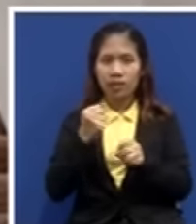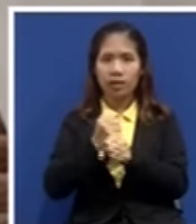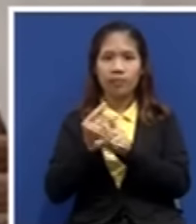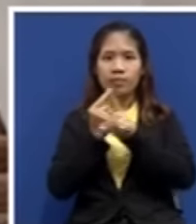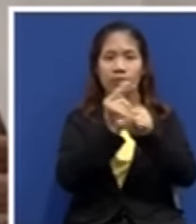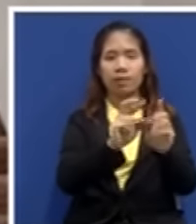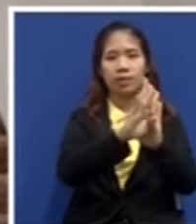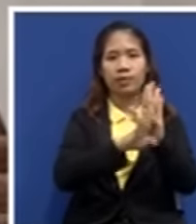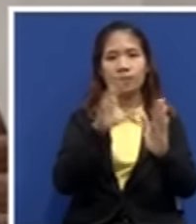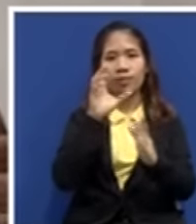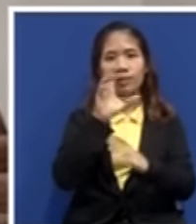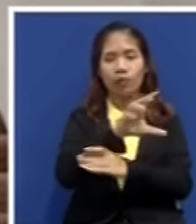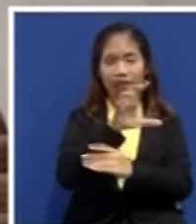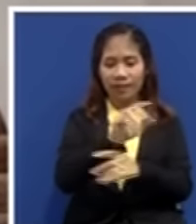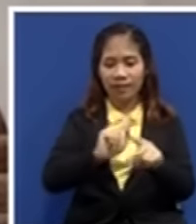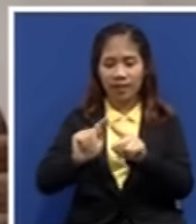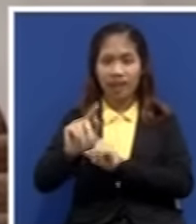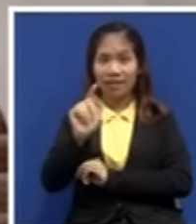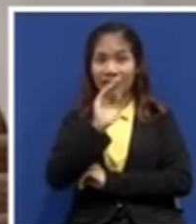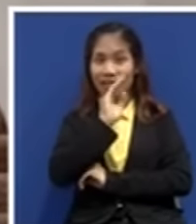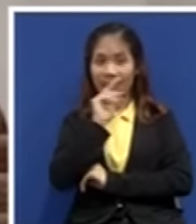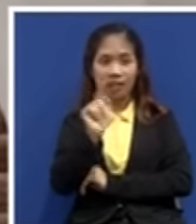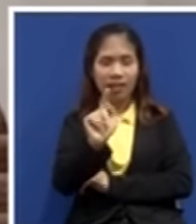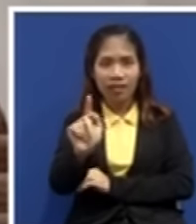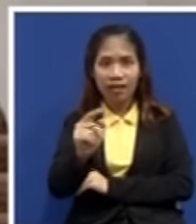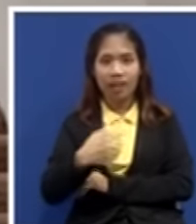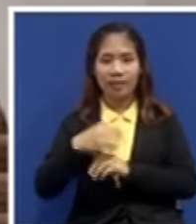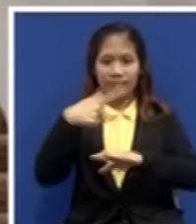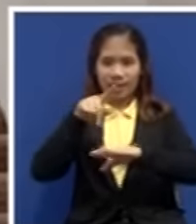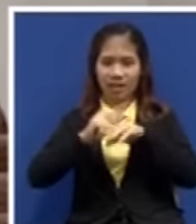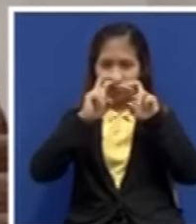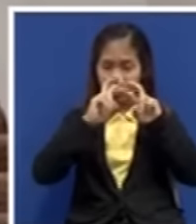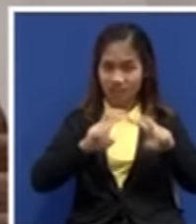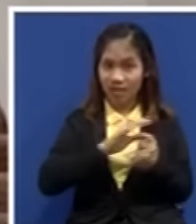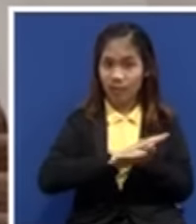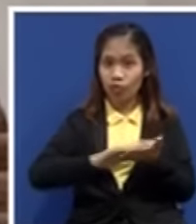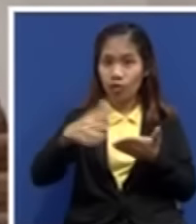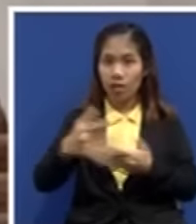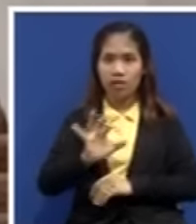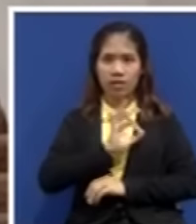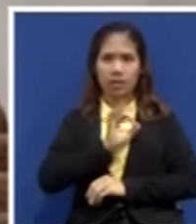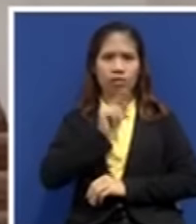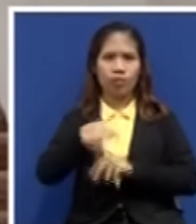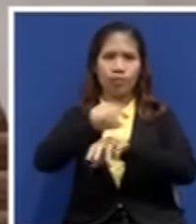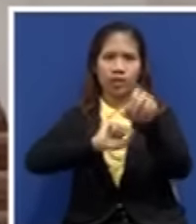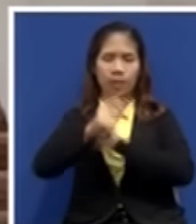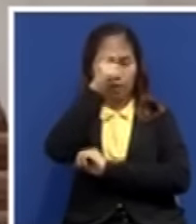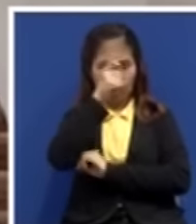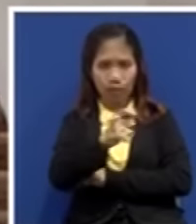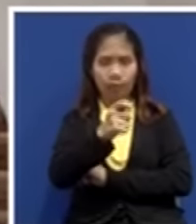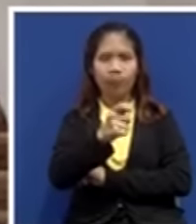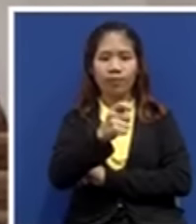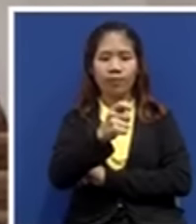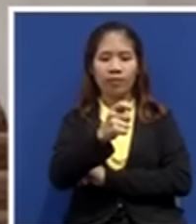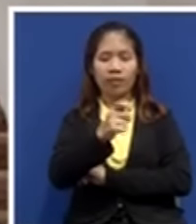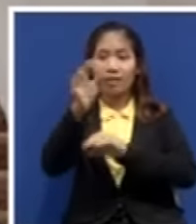ข้อบังคับก็คือสิ่งใดก็ตามถ้าหากท่านประธานได้วินิจฉัยแล้วสมาชิกต้องปฏิบัติ